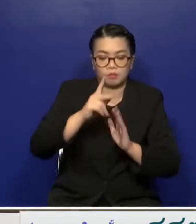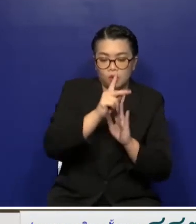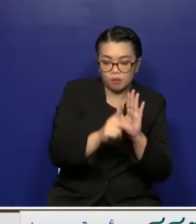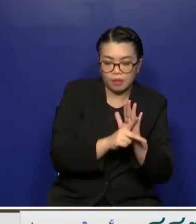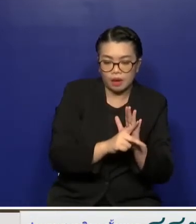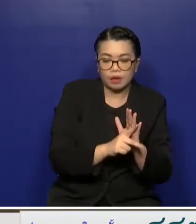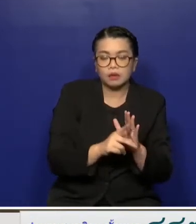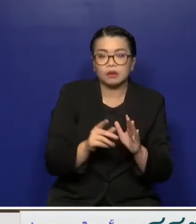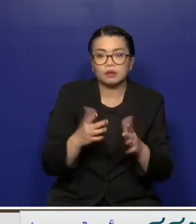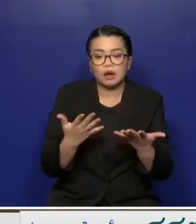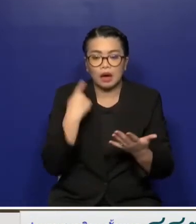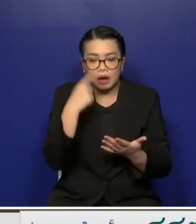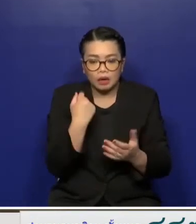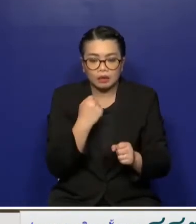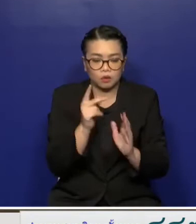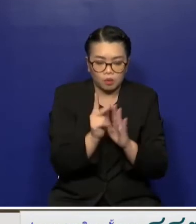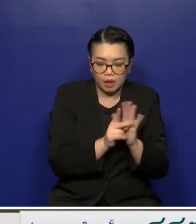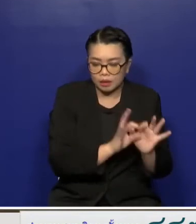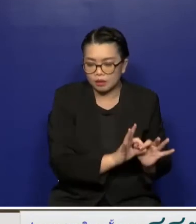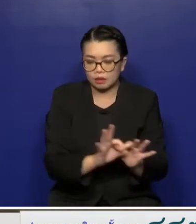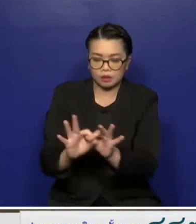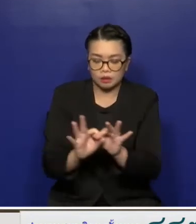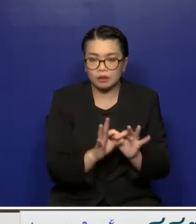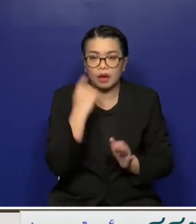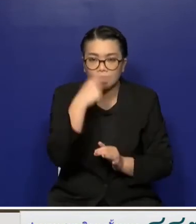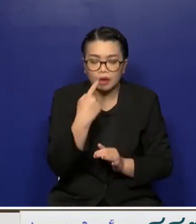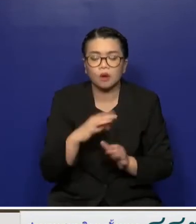ของคนชั้นนั้นท่านตรีนิพนธ์เป็นเนติบัณฑิตทราบดี